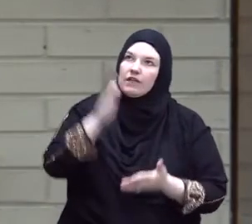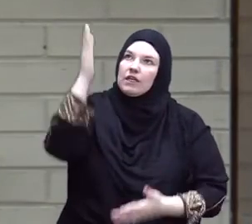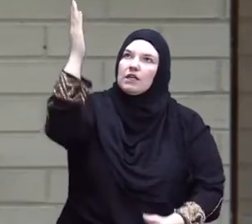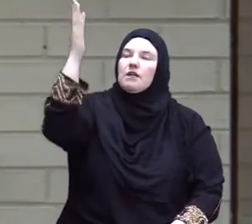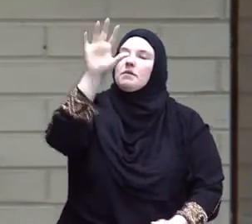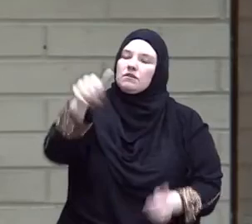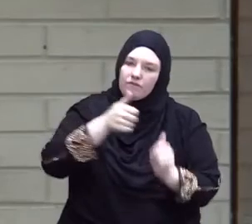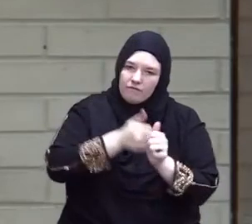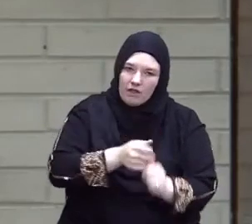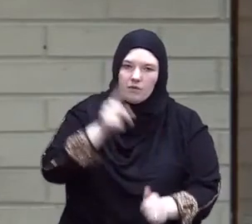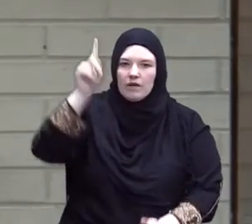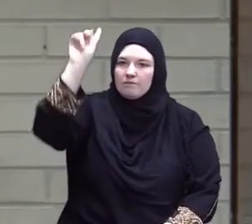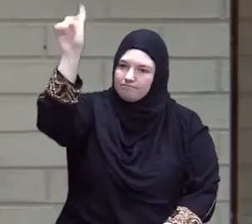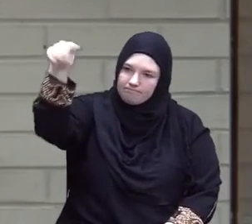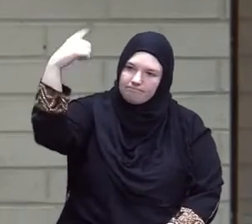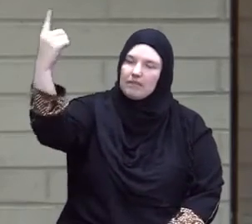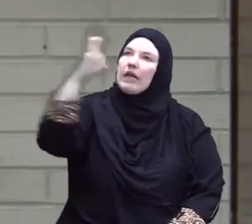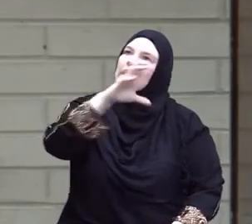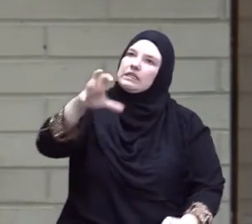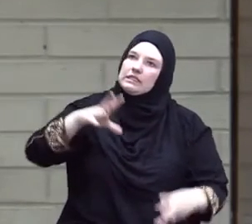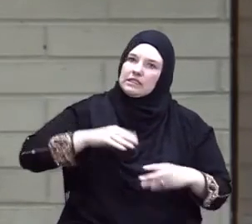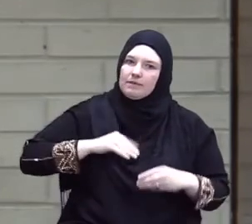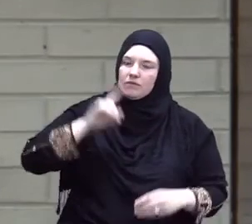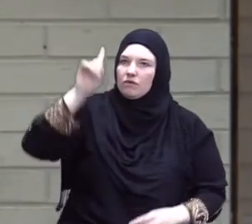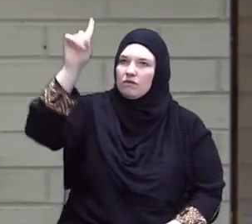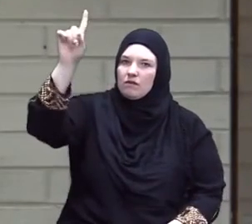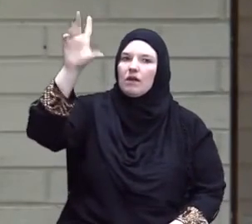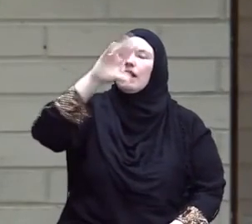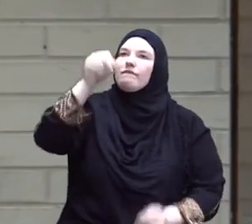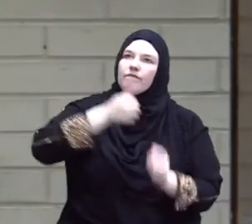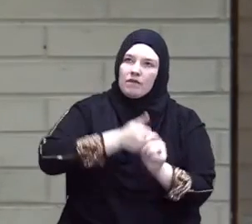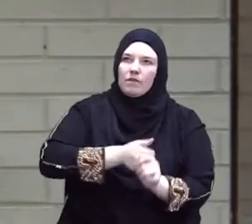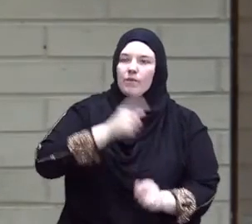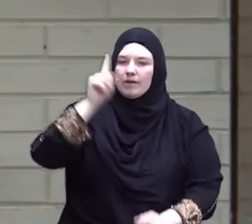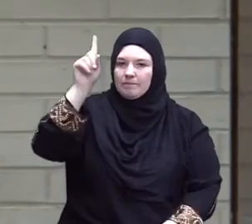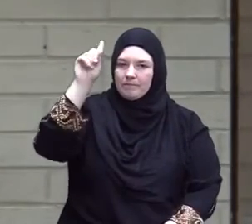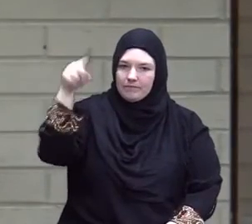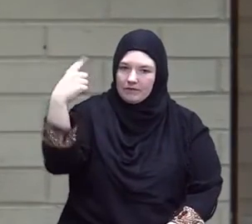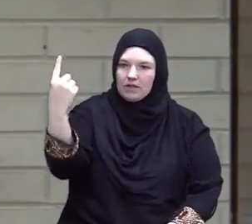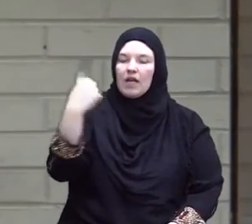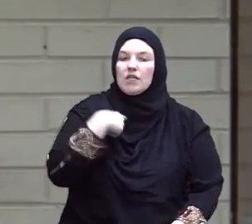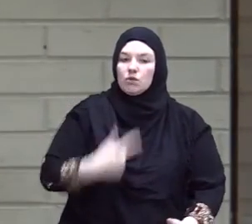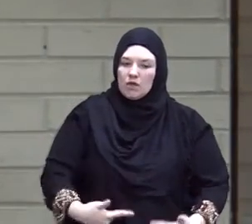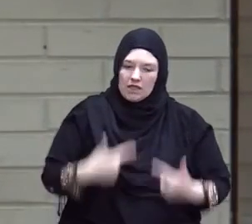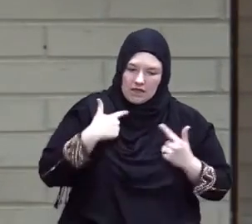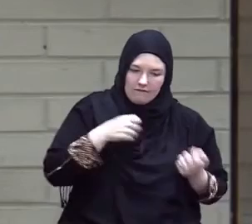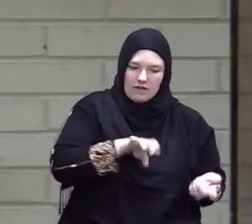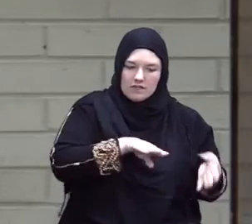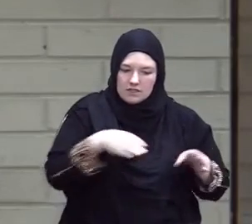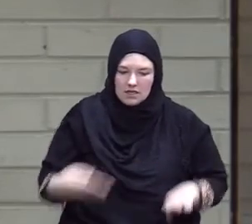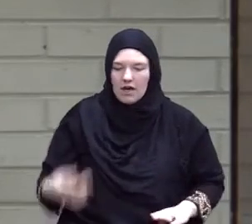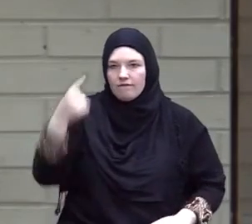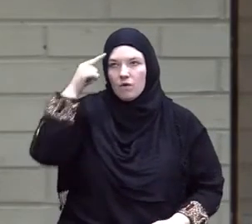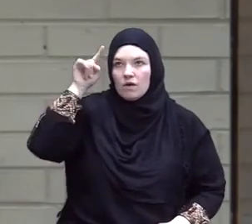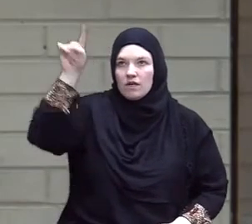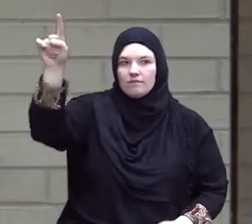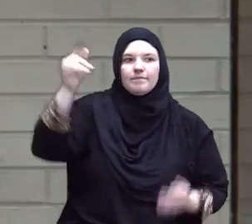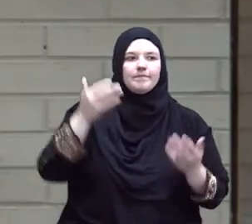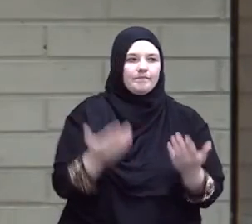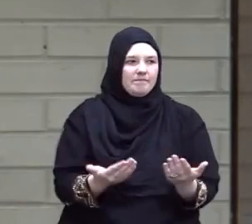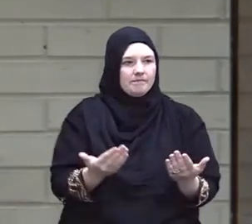Him and to submit to Him and to accept Him and to follow Him and to live and die for